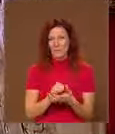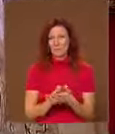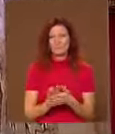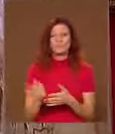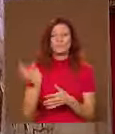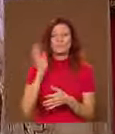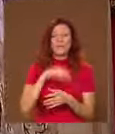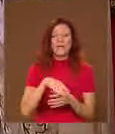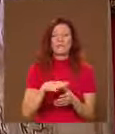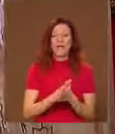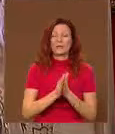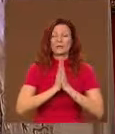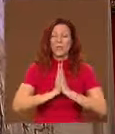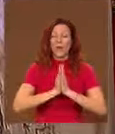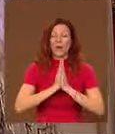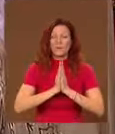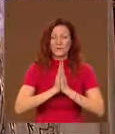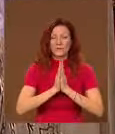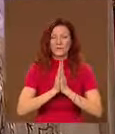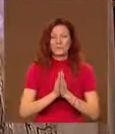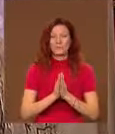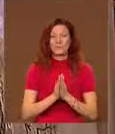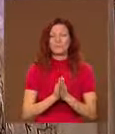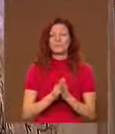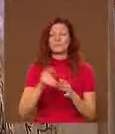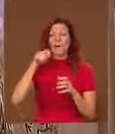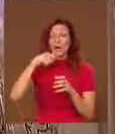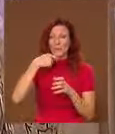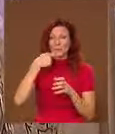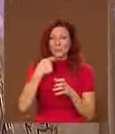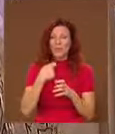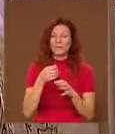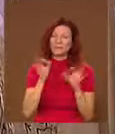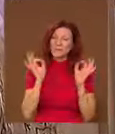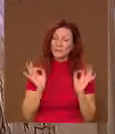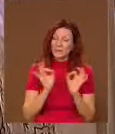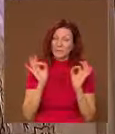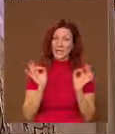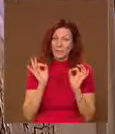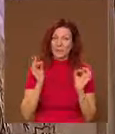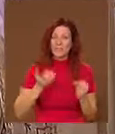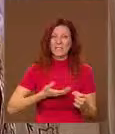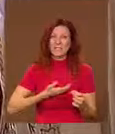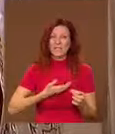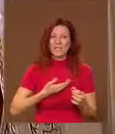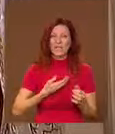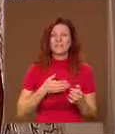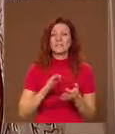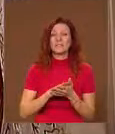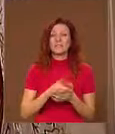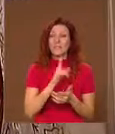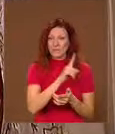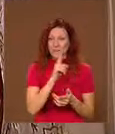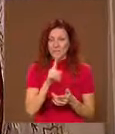След съответните молитви, причастни молитви, свещенослужителите пристъпват